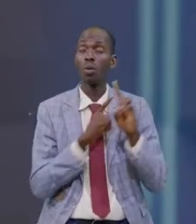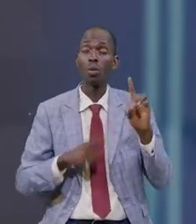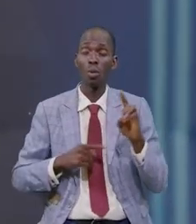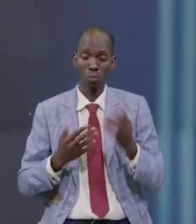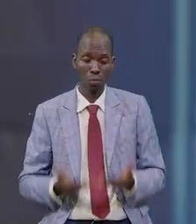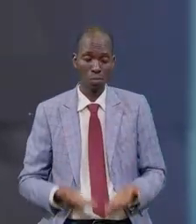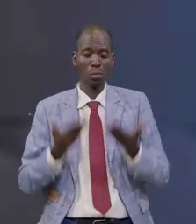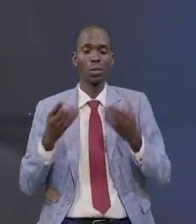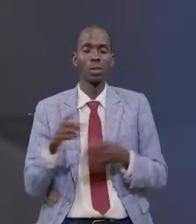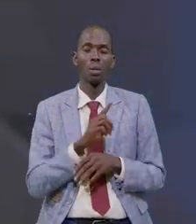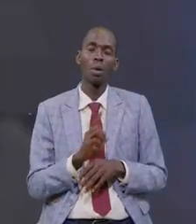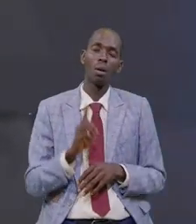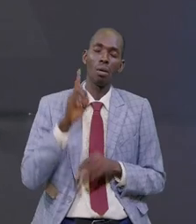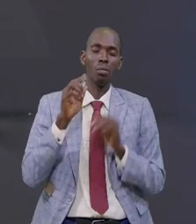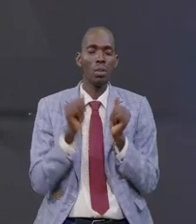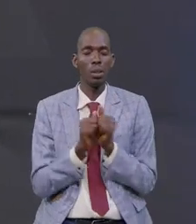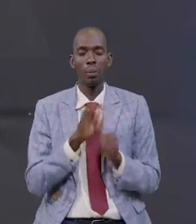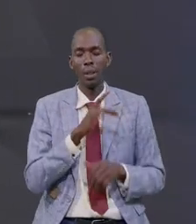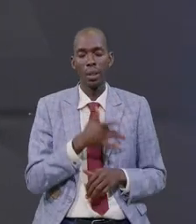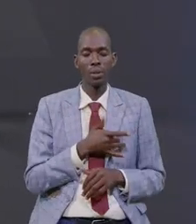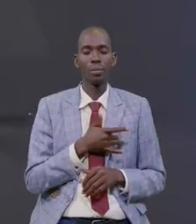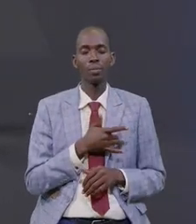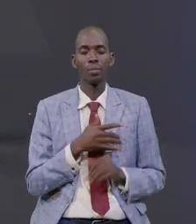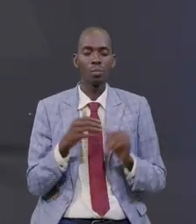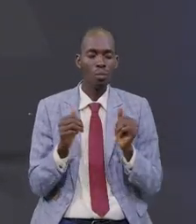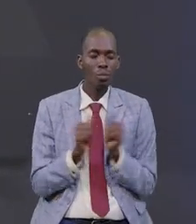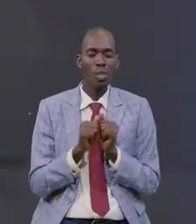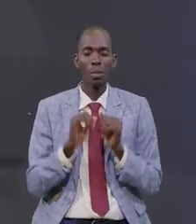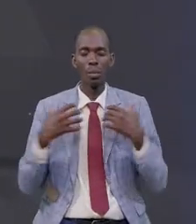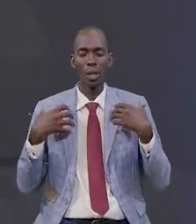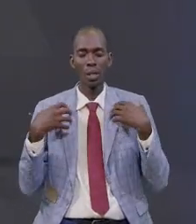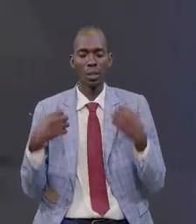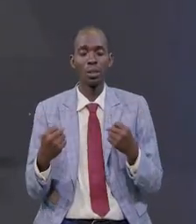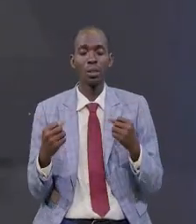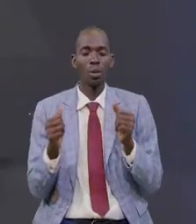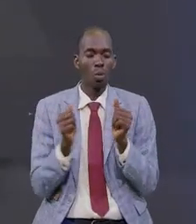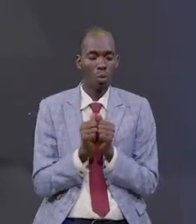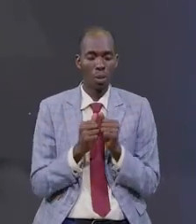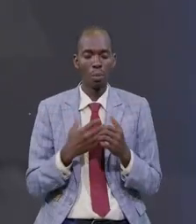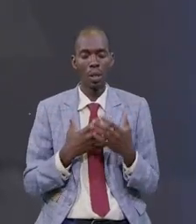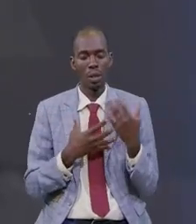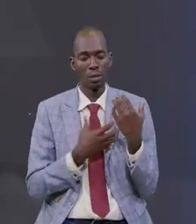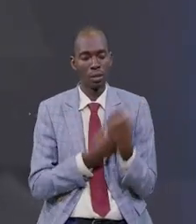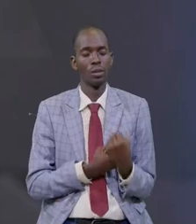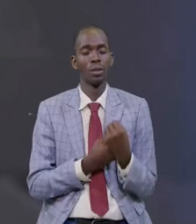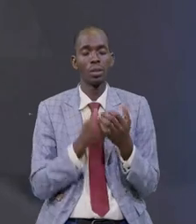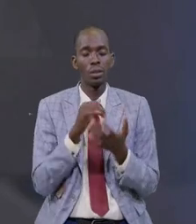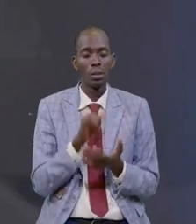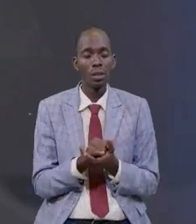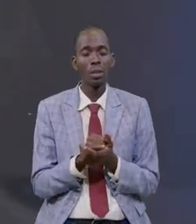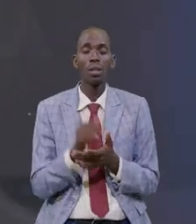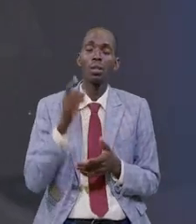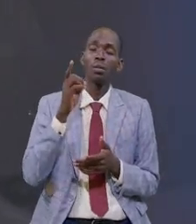relève-les avec avec conviction avec courage avec confiance